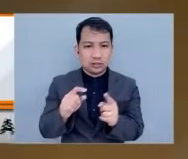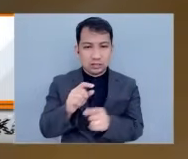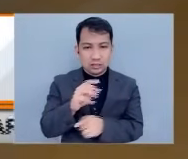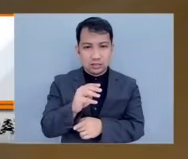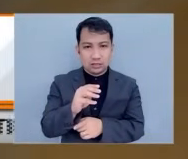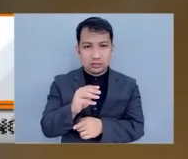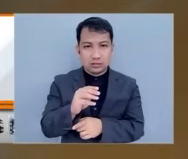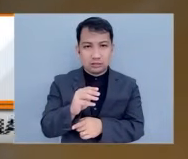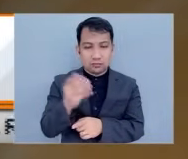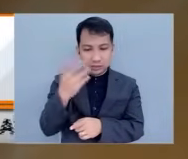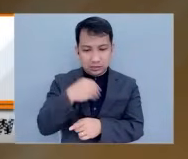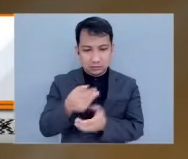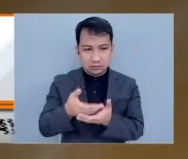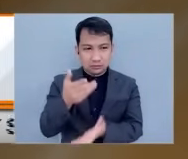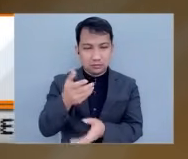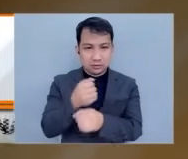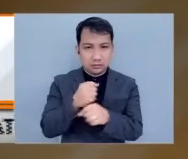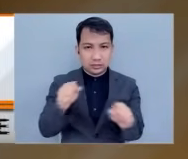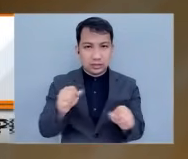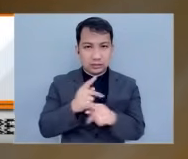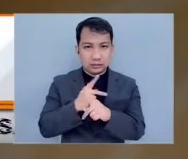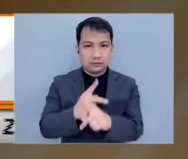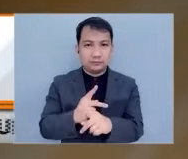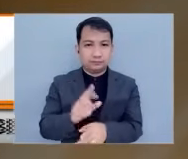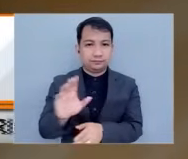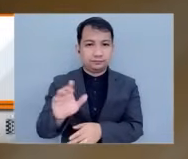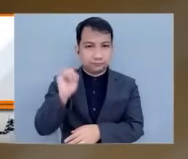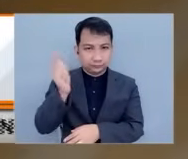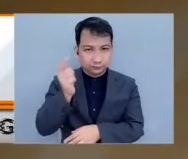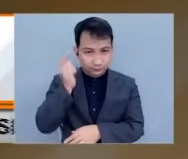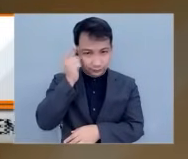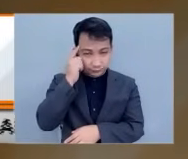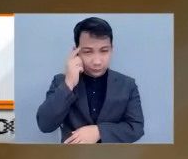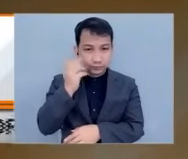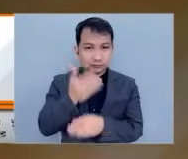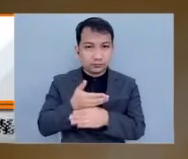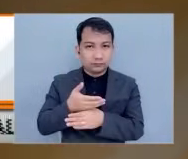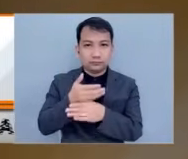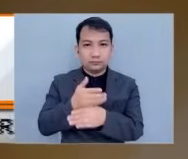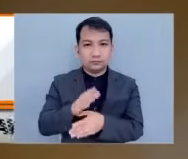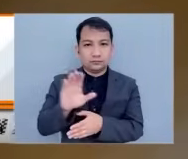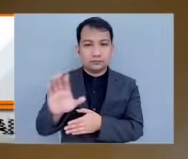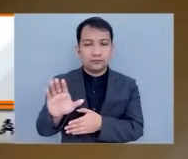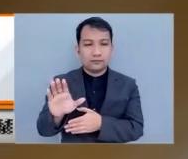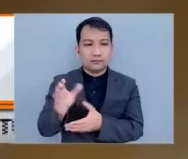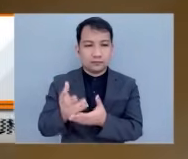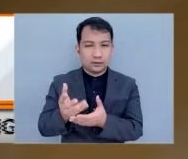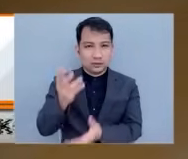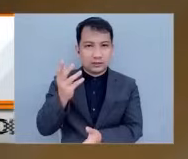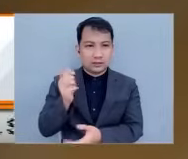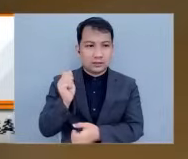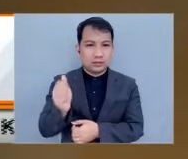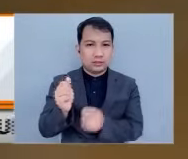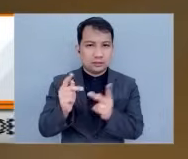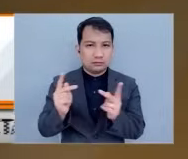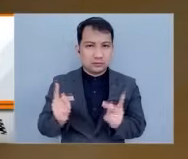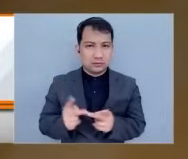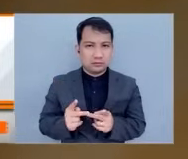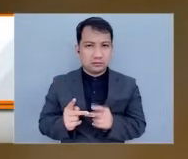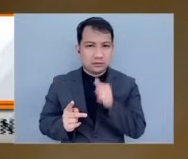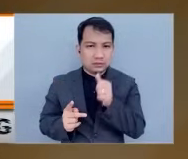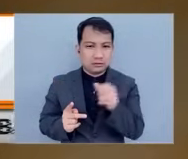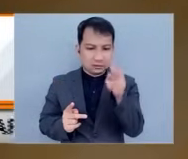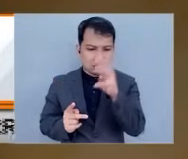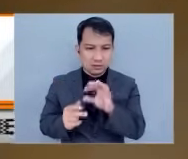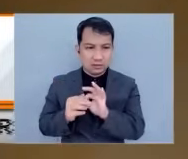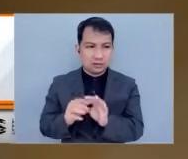Ibig sabihin, pinuprotektahan ito ng gobyerno para mapangalagaan ang likas na yaman sa lugar. Hindi rin daw nababahala sa mga pating ang